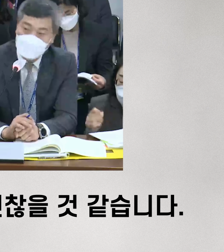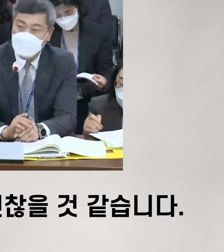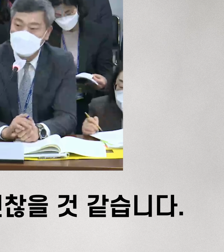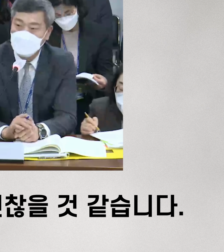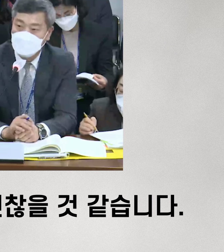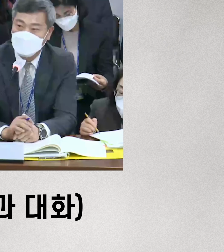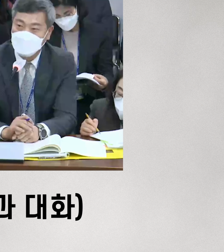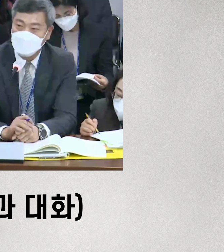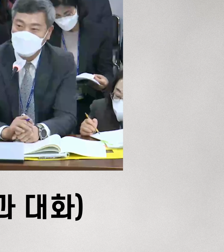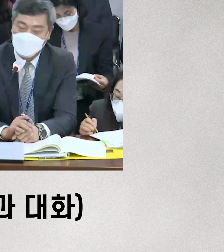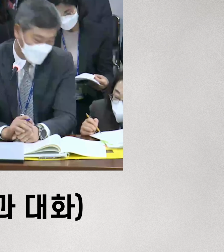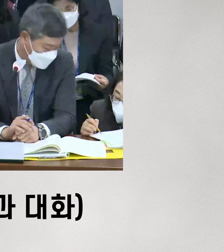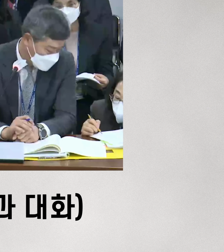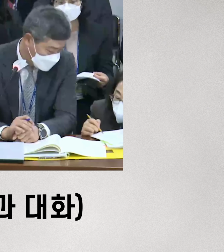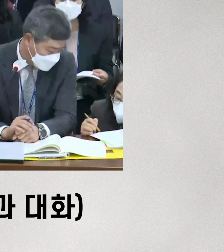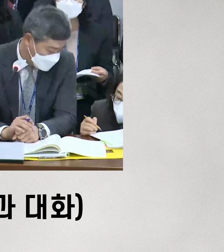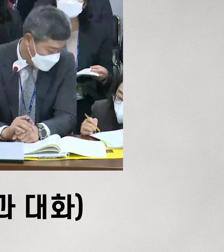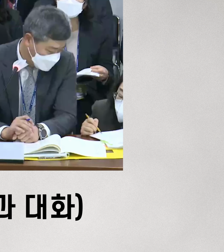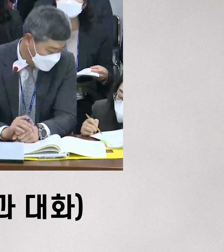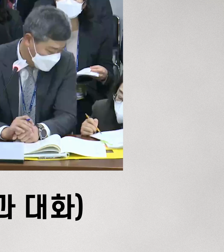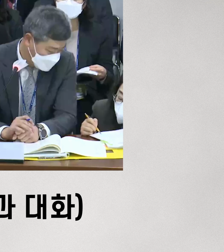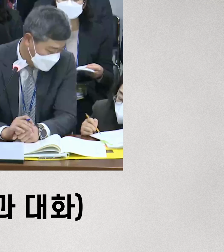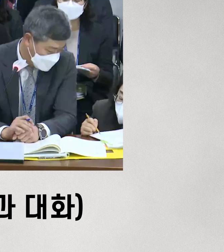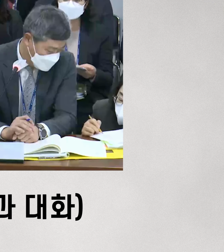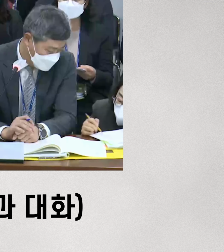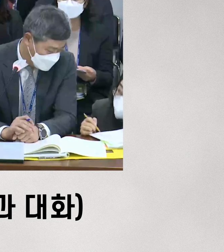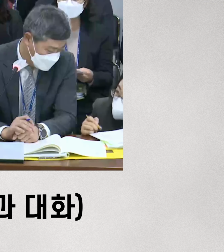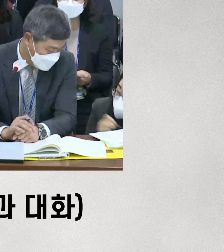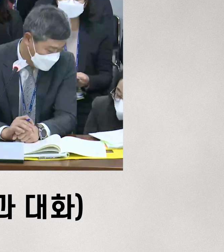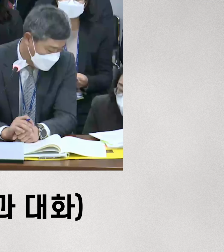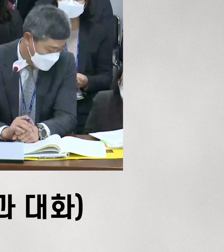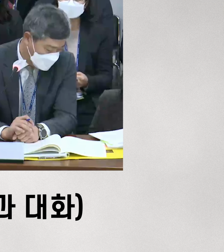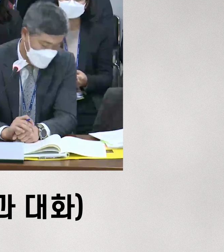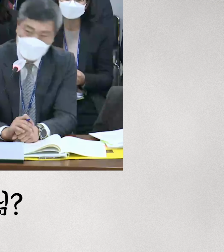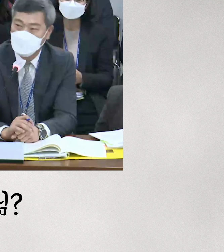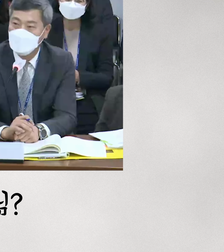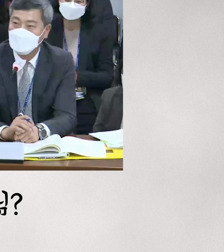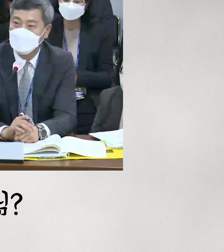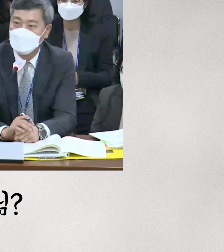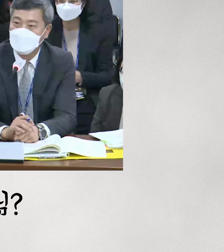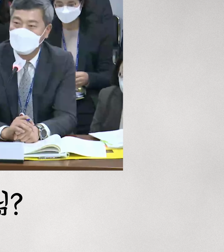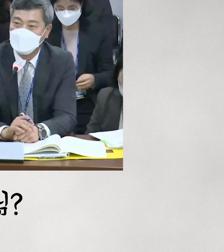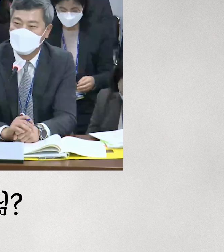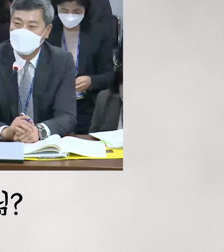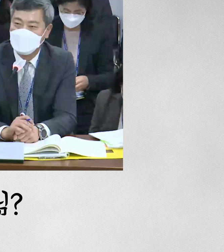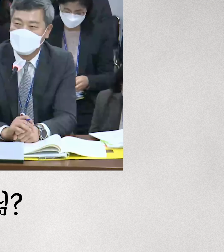괜찮을 것 같습니다. 과장님?